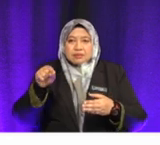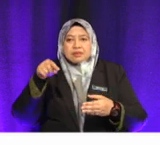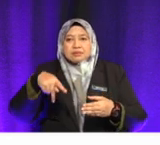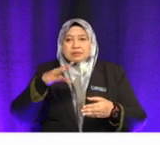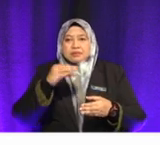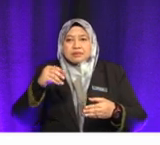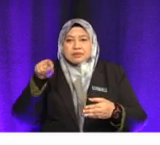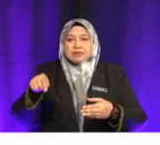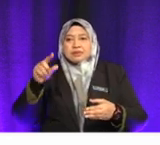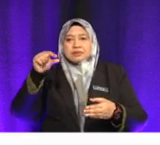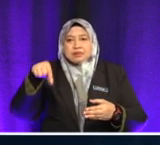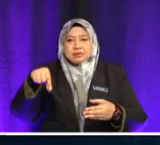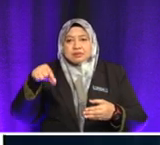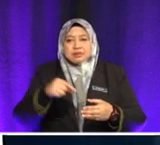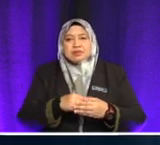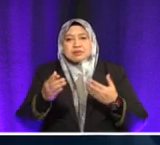cobain